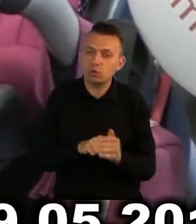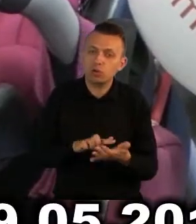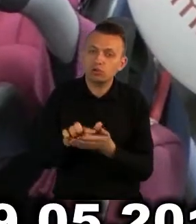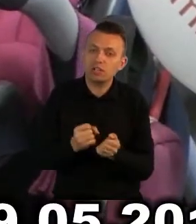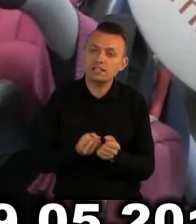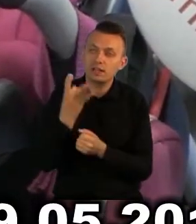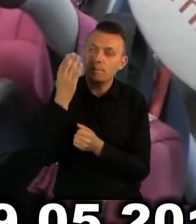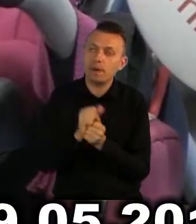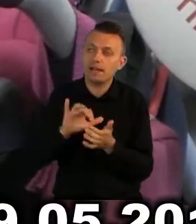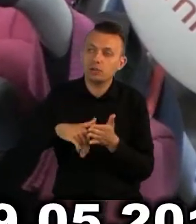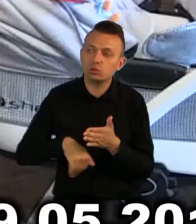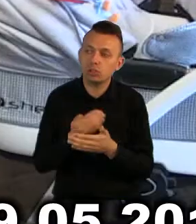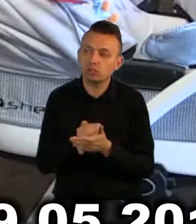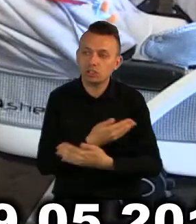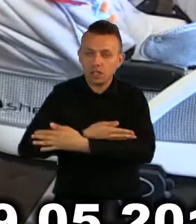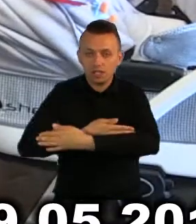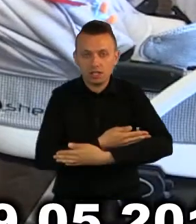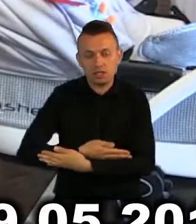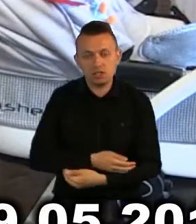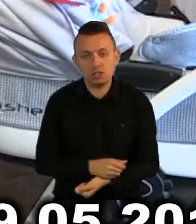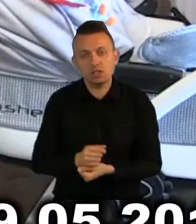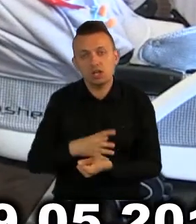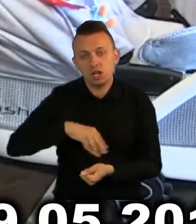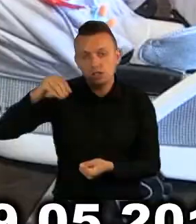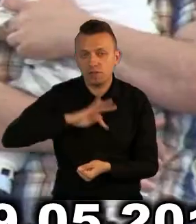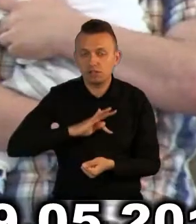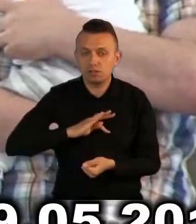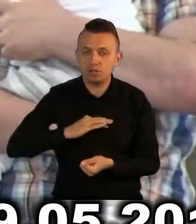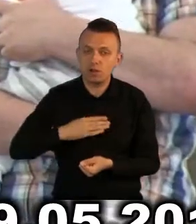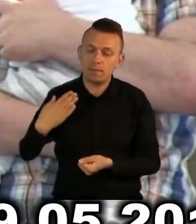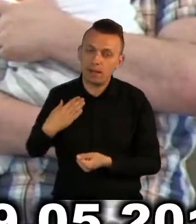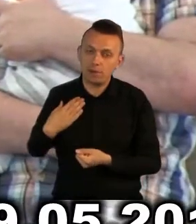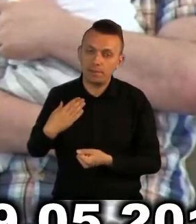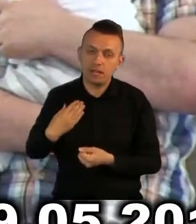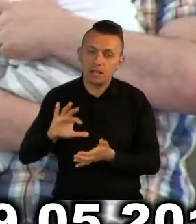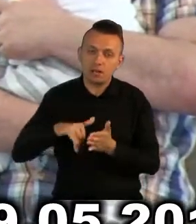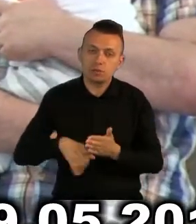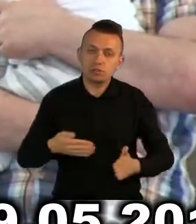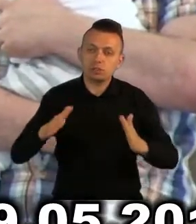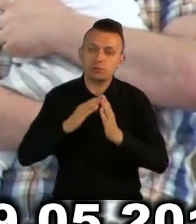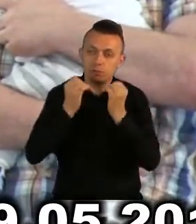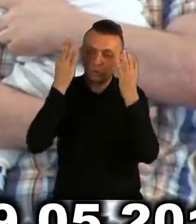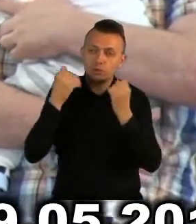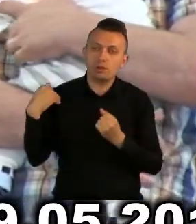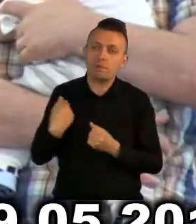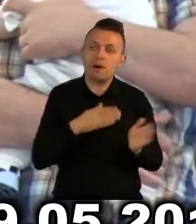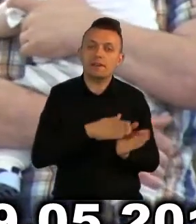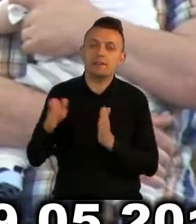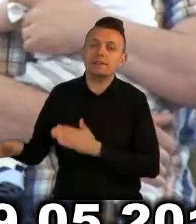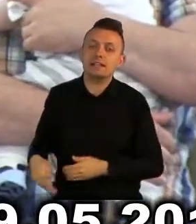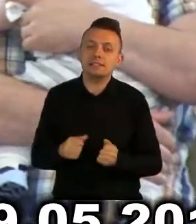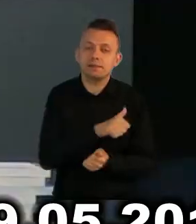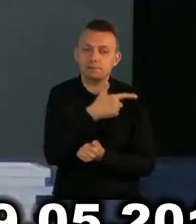maluchy, które urodziły się w ostatnich miesiącach, miały swoje święto. W Kutnowskim Domu Kultury odbyła się bowiem kolejna już edycja projektu Różana